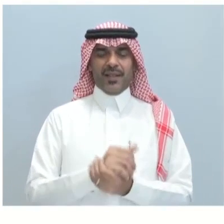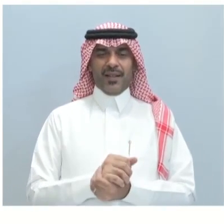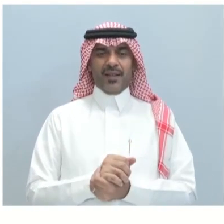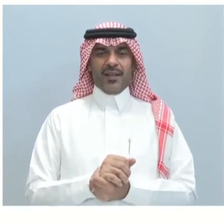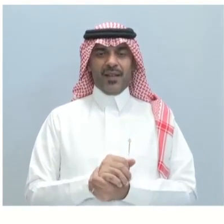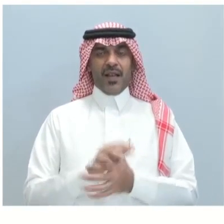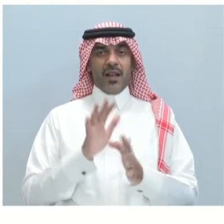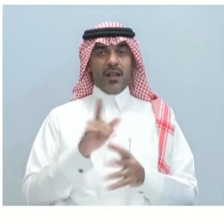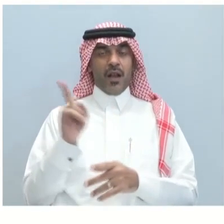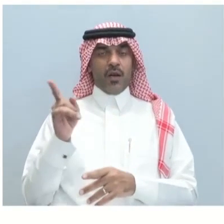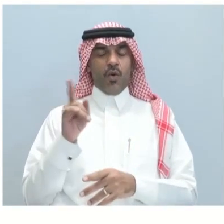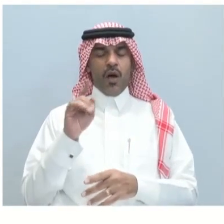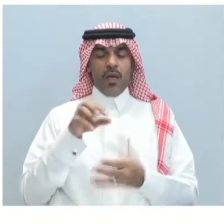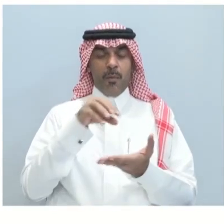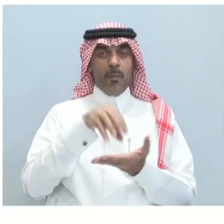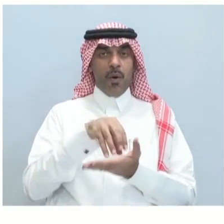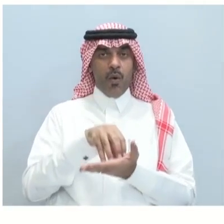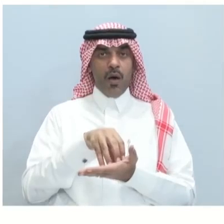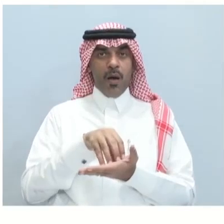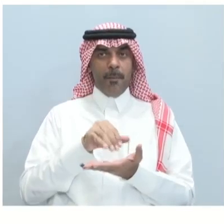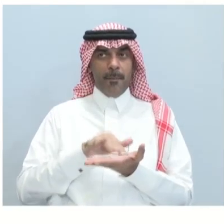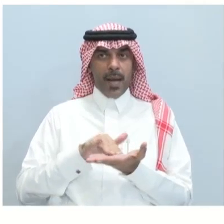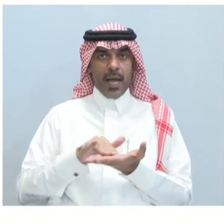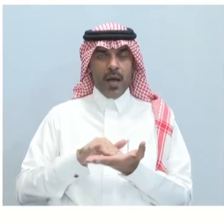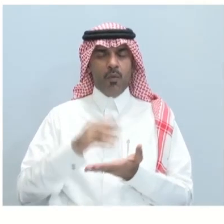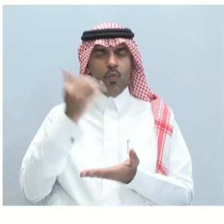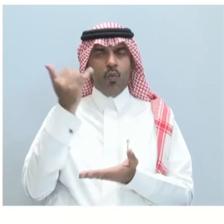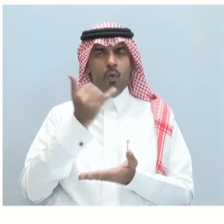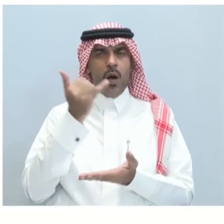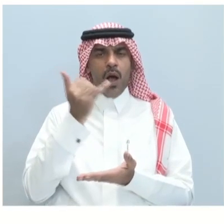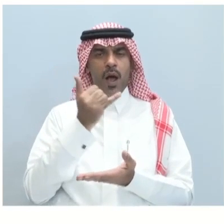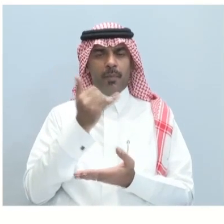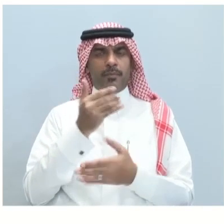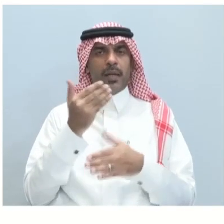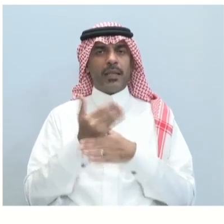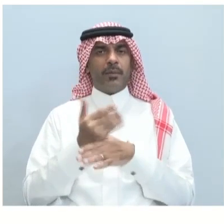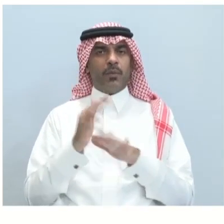لذلك فان موقعهم مهم وذلك لعده اسباب منها